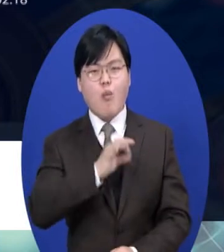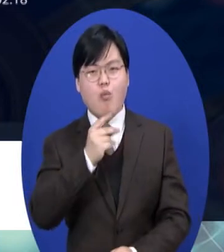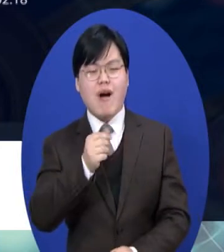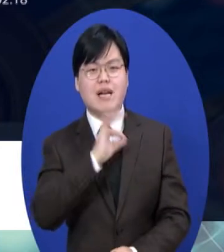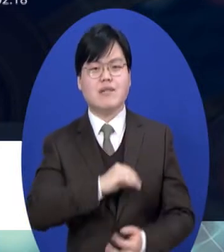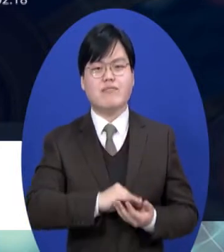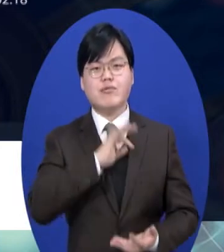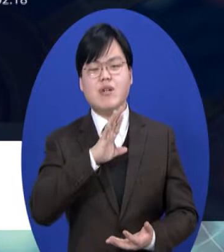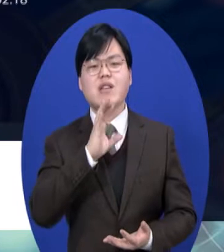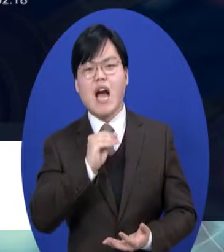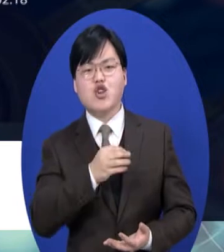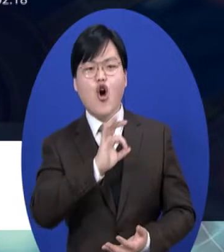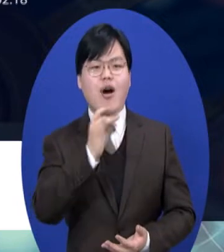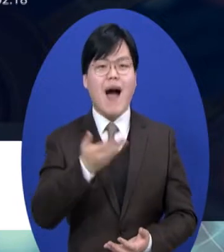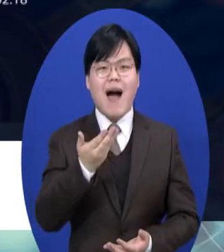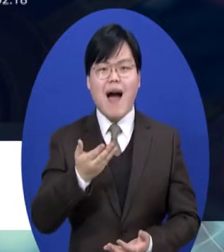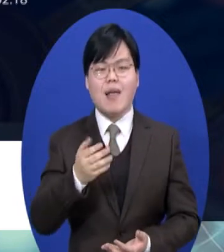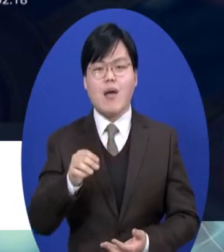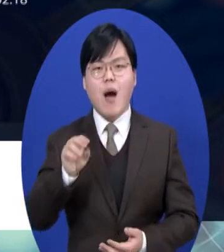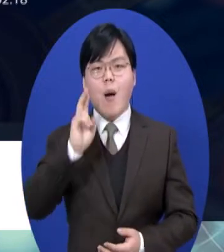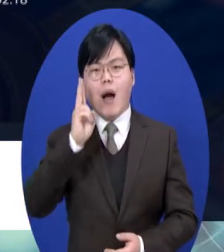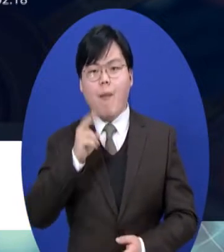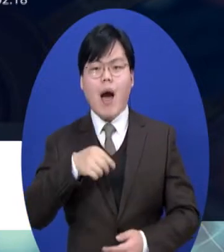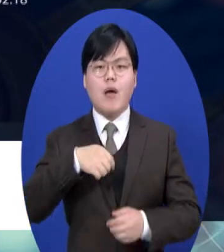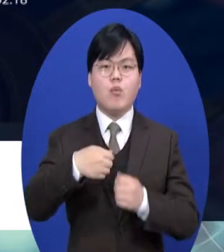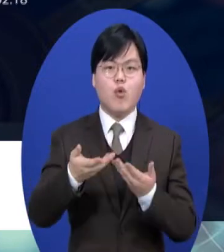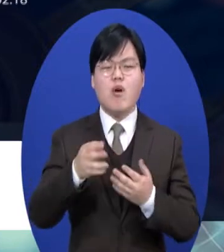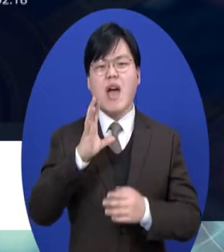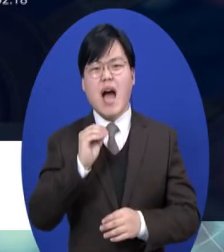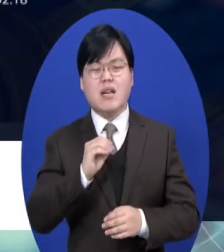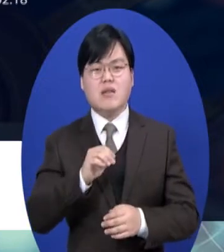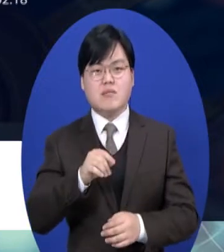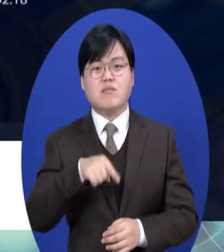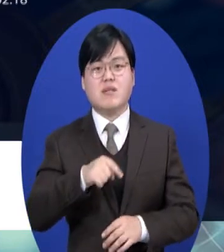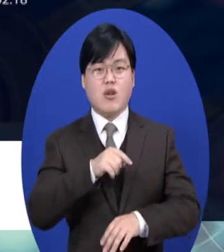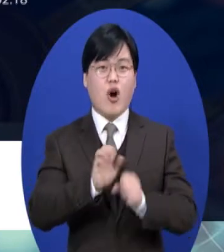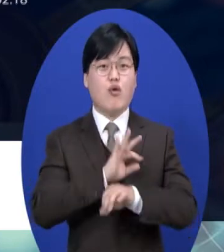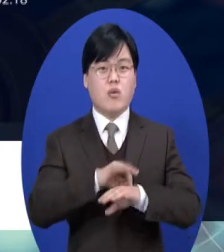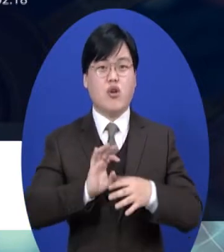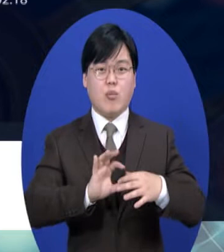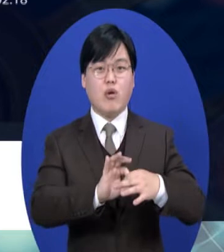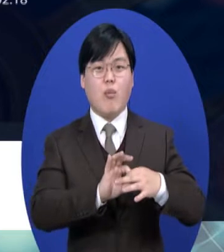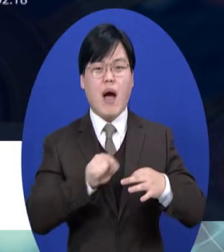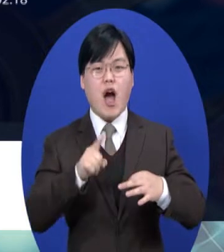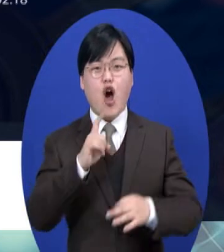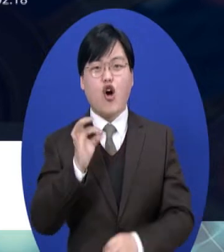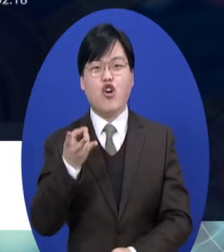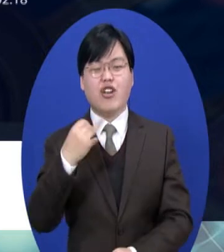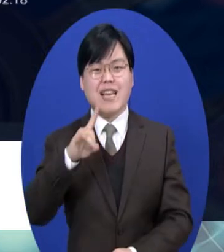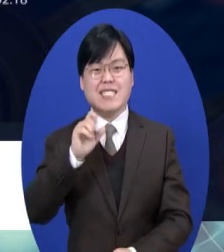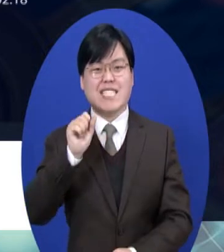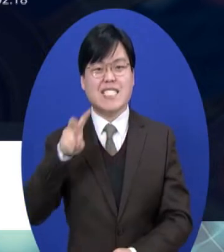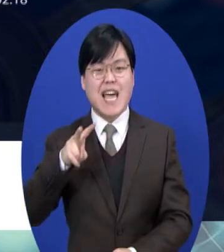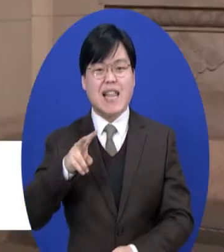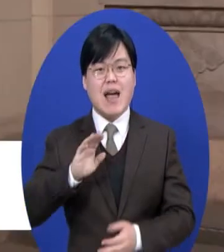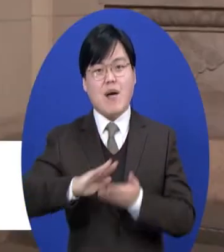орлого их үсвэр байна уу? Өөр ямар хөрөнгө оруулах боломж байна уу гэж яг энэ үедээ давтчихээн. Тим учраас бас хөрөнгийн зах зээл рүү нэлээд их сонирхож орж